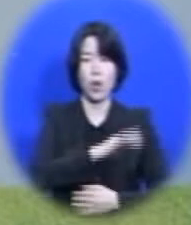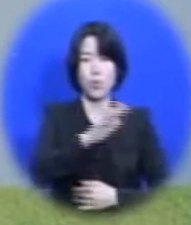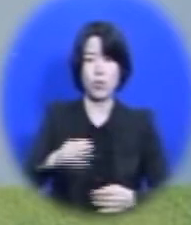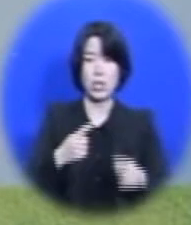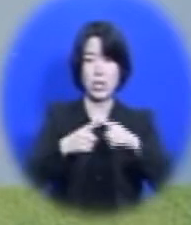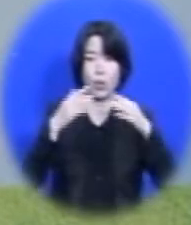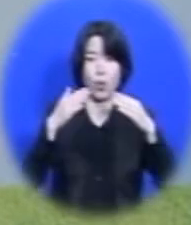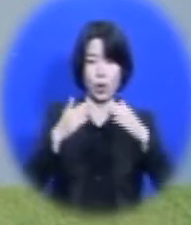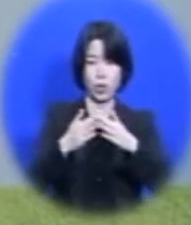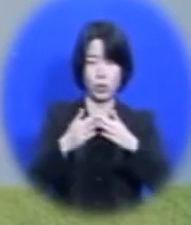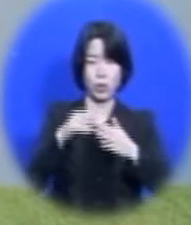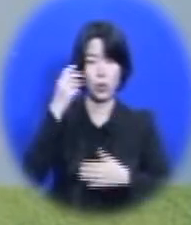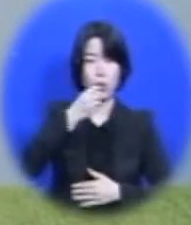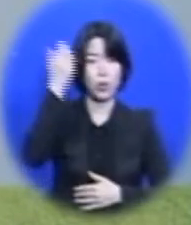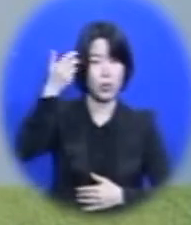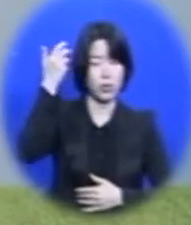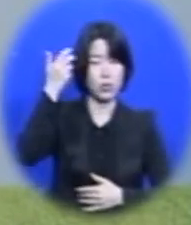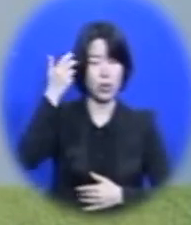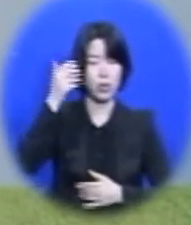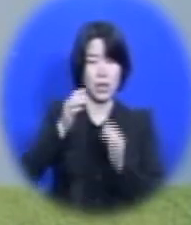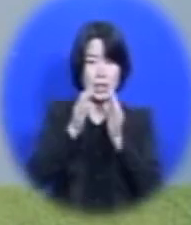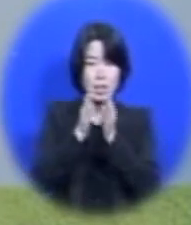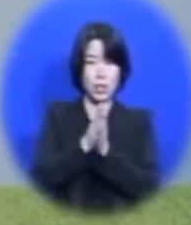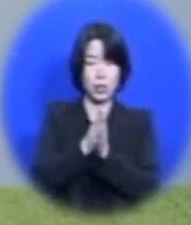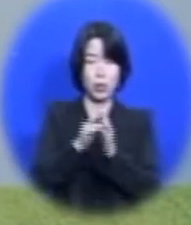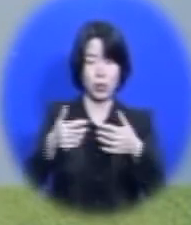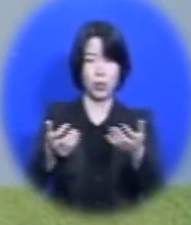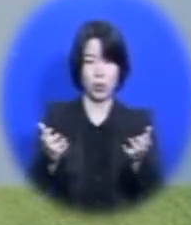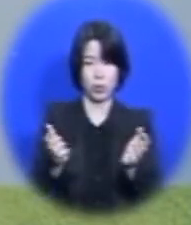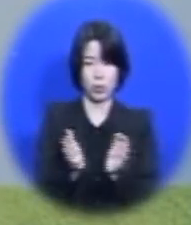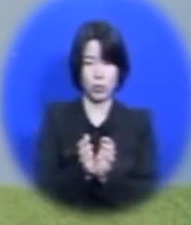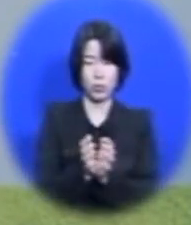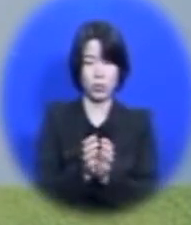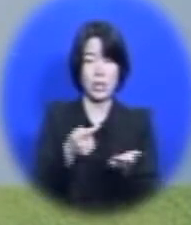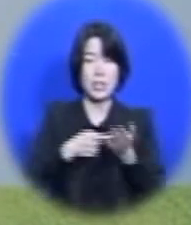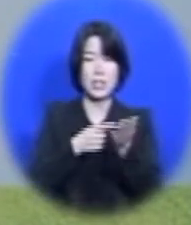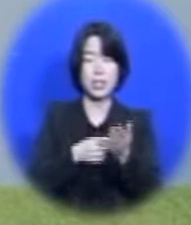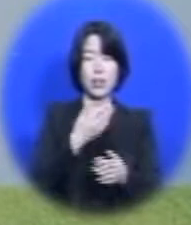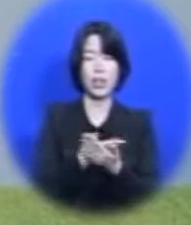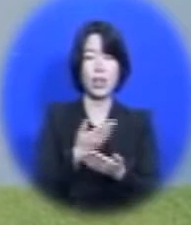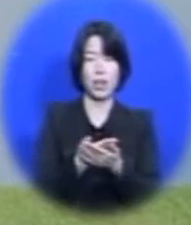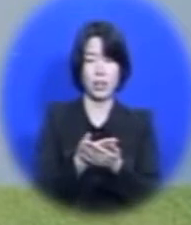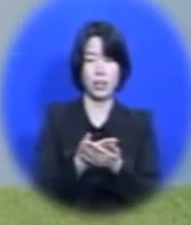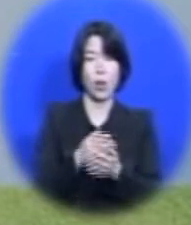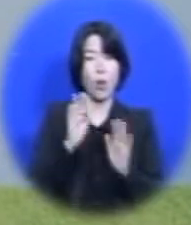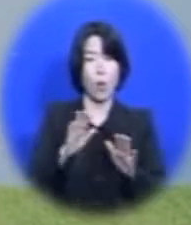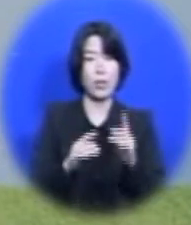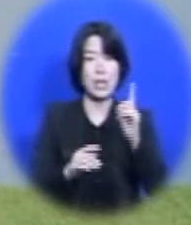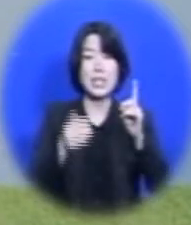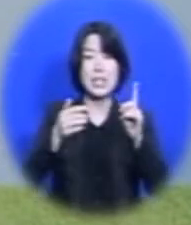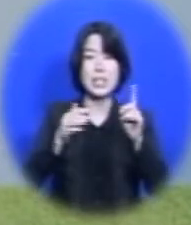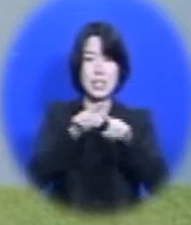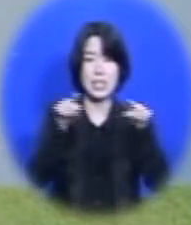교회에도 성령 기도꾼 신청을 해달라는 요청이 와서 오늘 여러분 1층 로비에